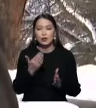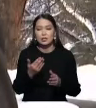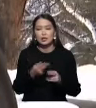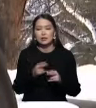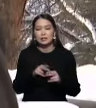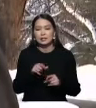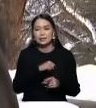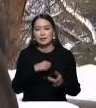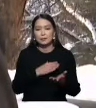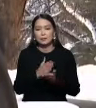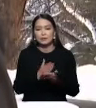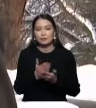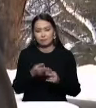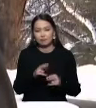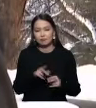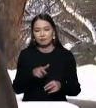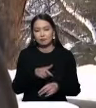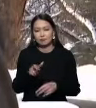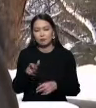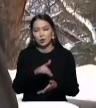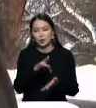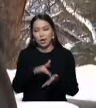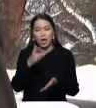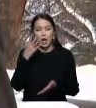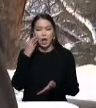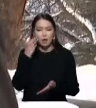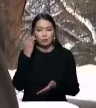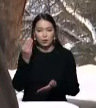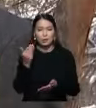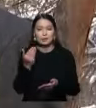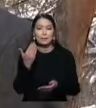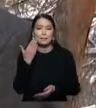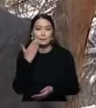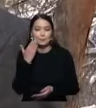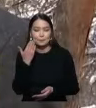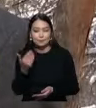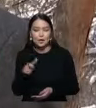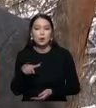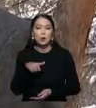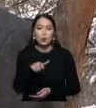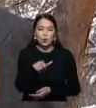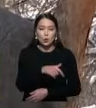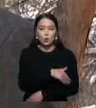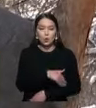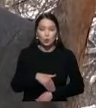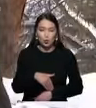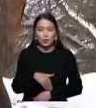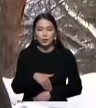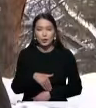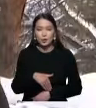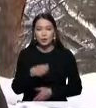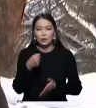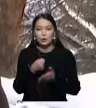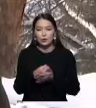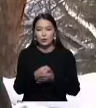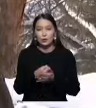является полицентричное развитие города Алматы, которая предполагает магистральных улиц пробивкой до объездной